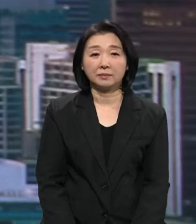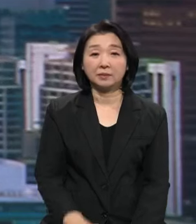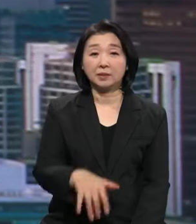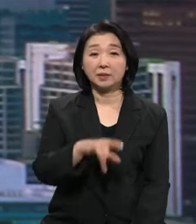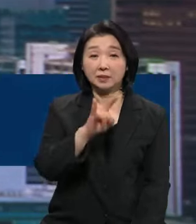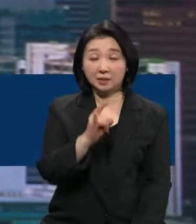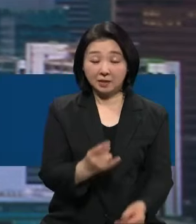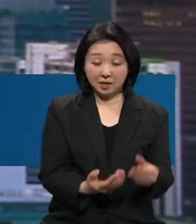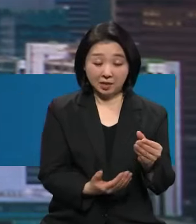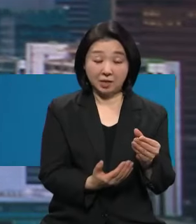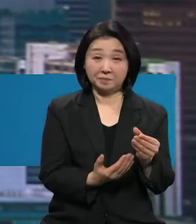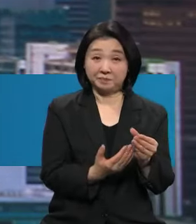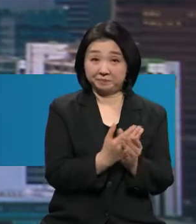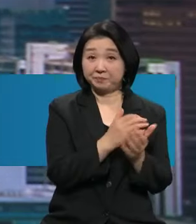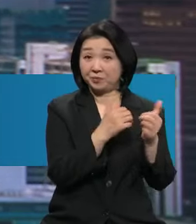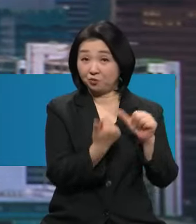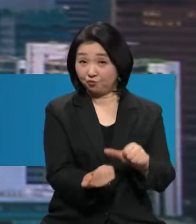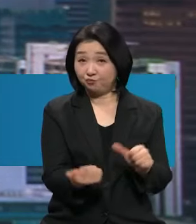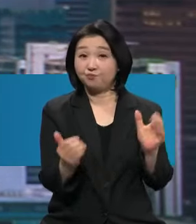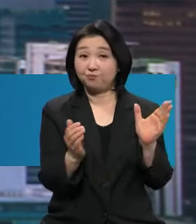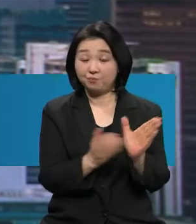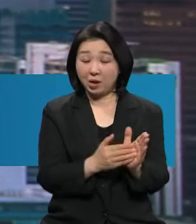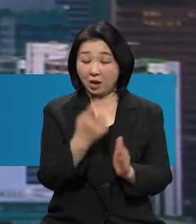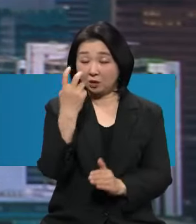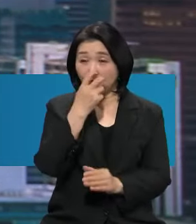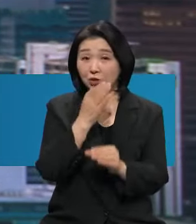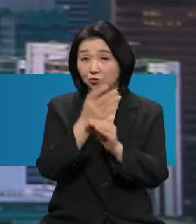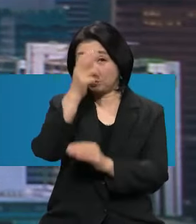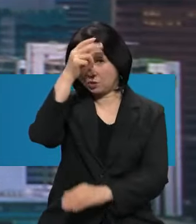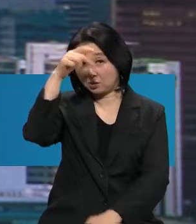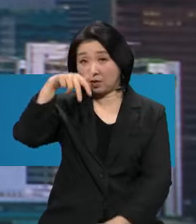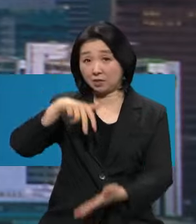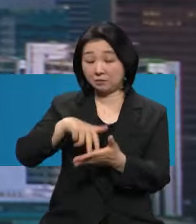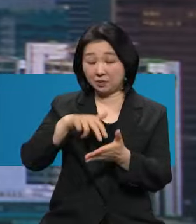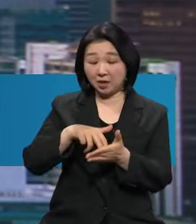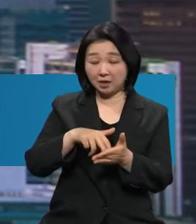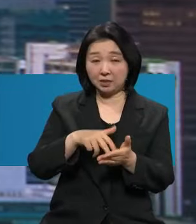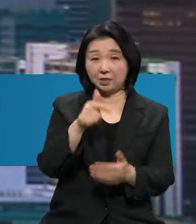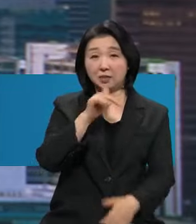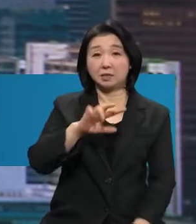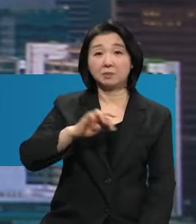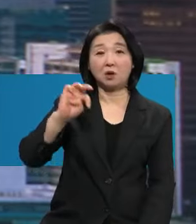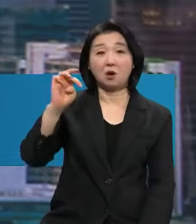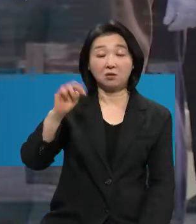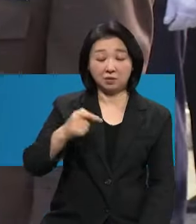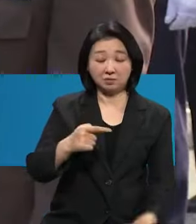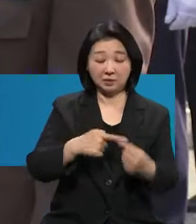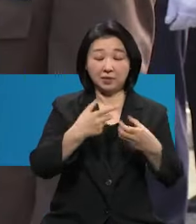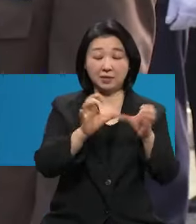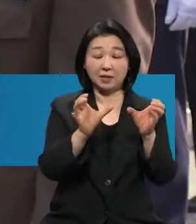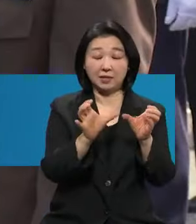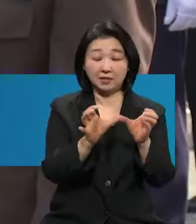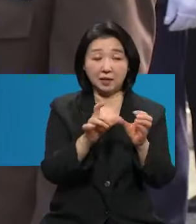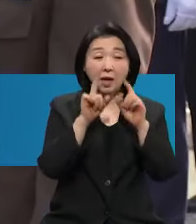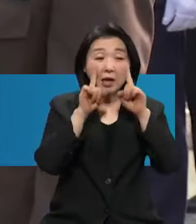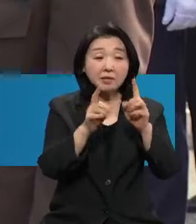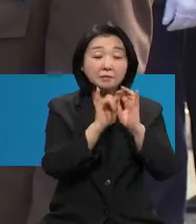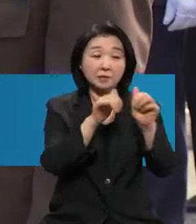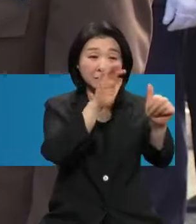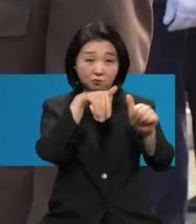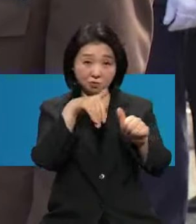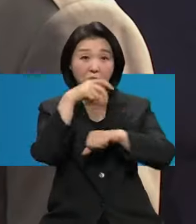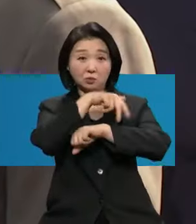최상병 순직 사건을 수사 중인 경찰이 오늘 임성근 전 해병대 사단장을 피의자 신분으로 불러 조사합니다